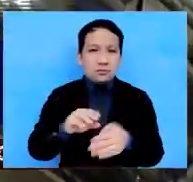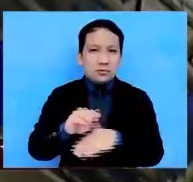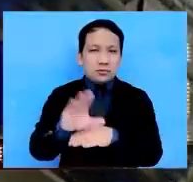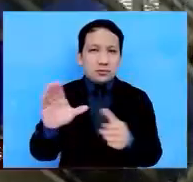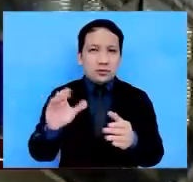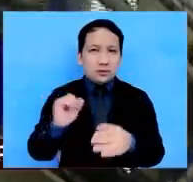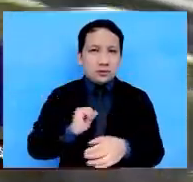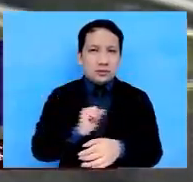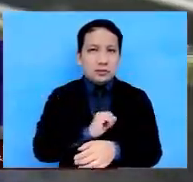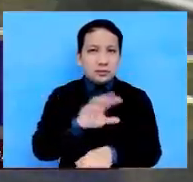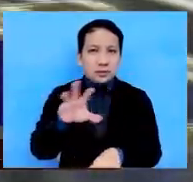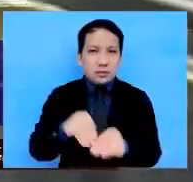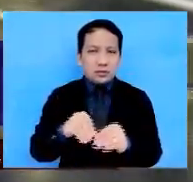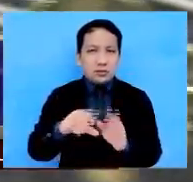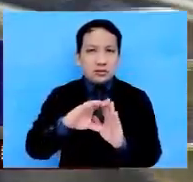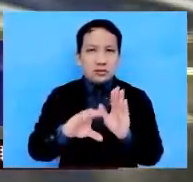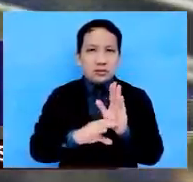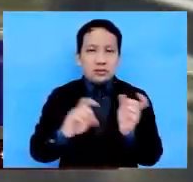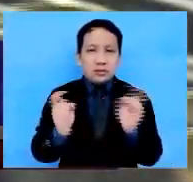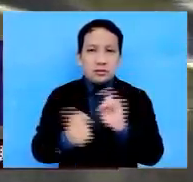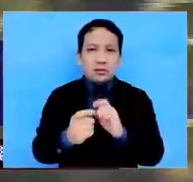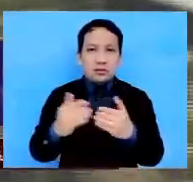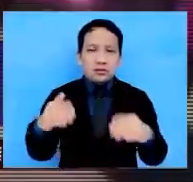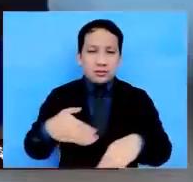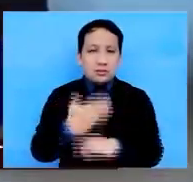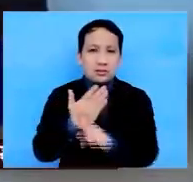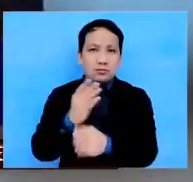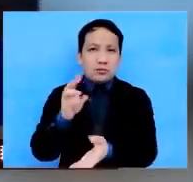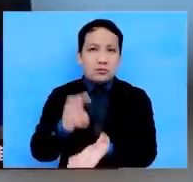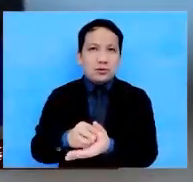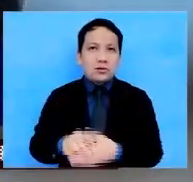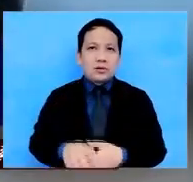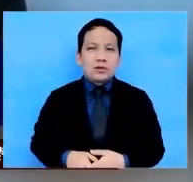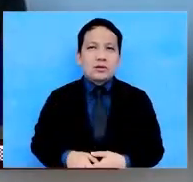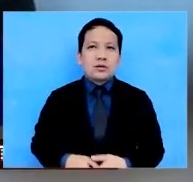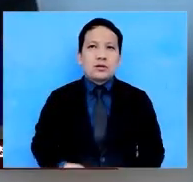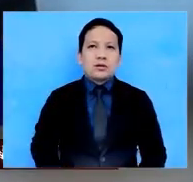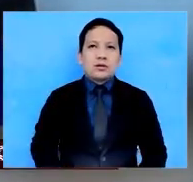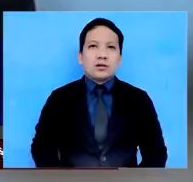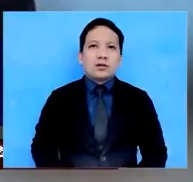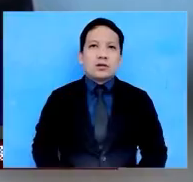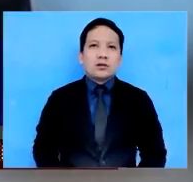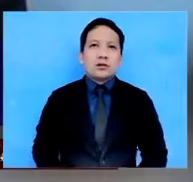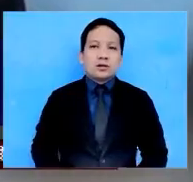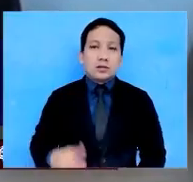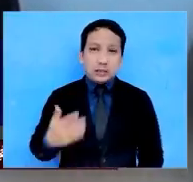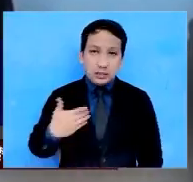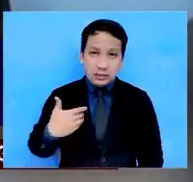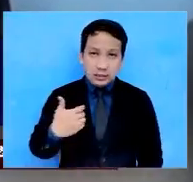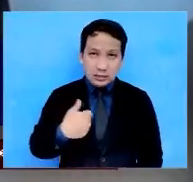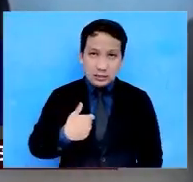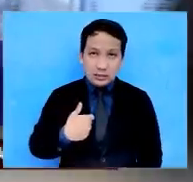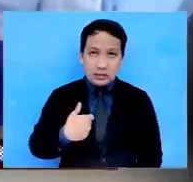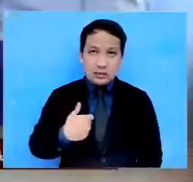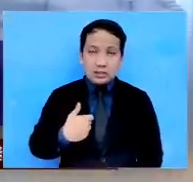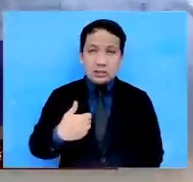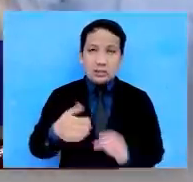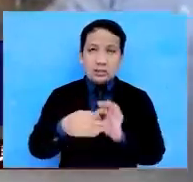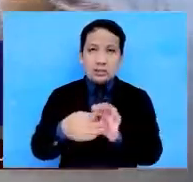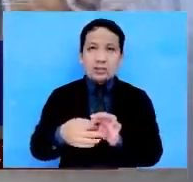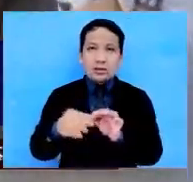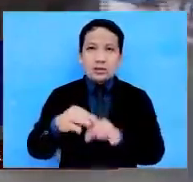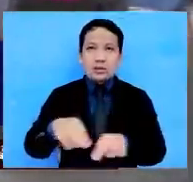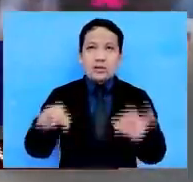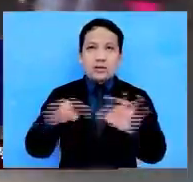sa charter change na ginanap kanina sa Davao City. Pero hirit ng Canadian Chamber of Commerce in the Philippines, mas mainam